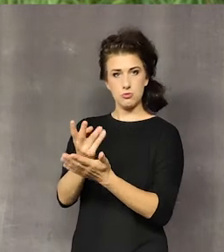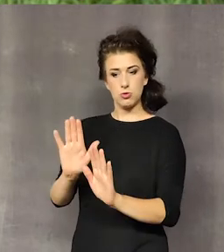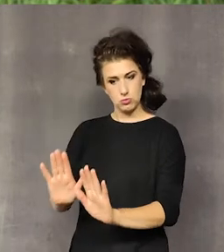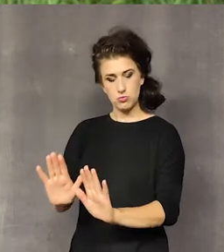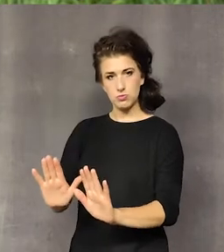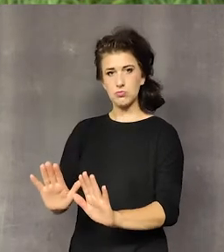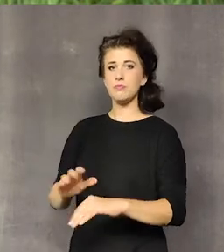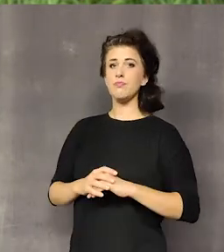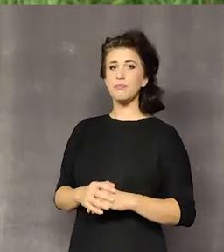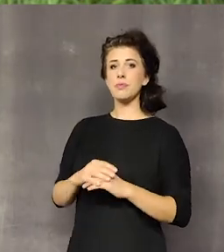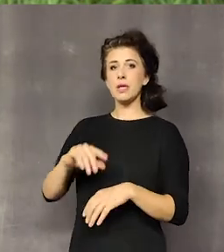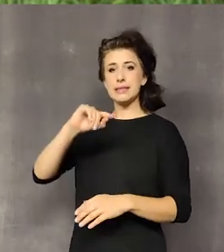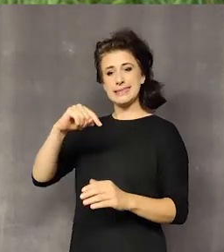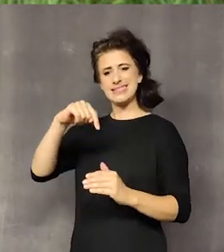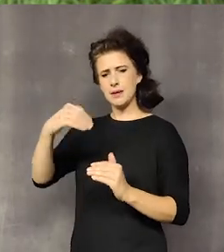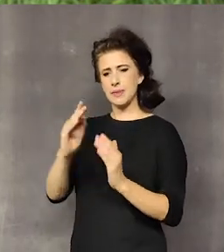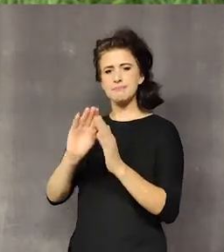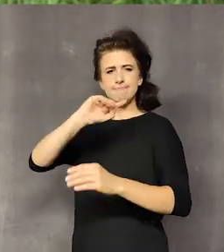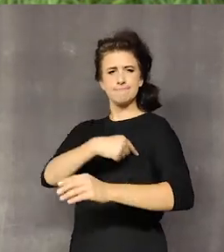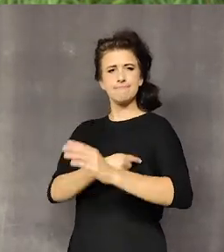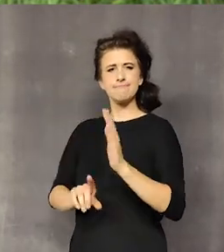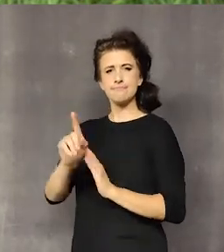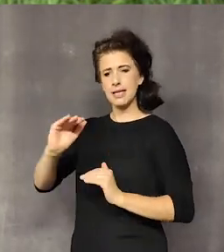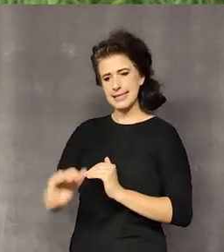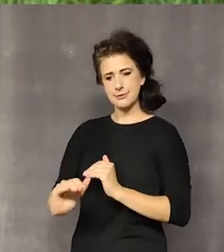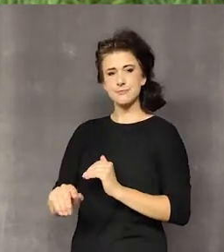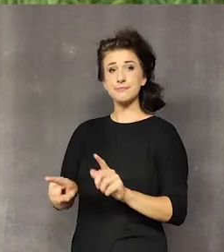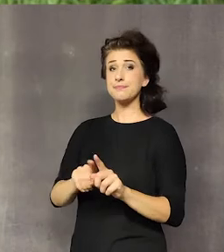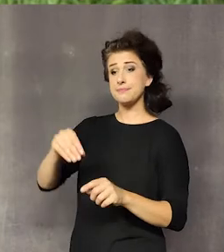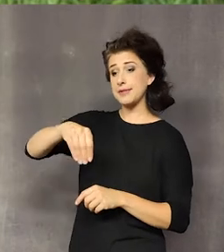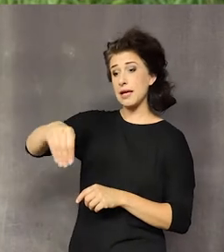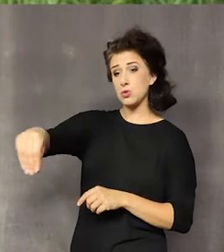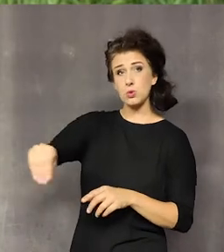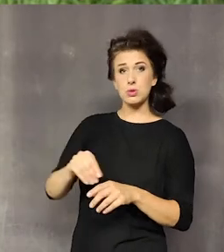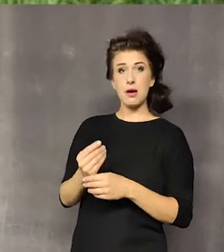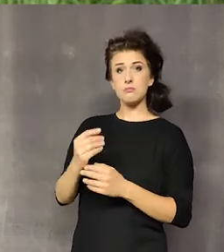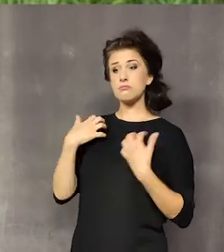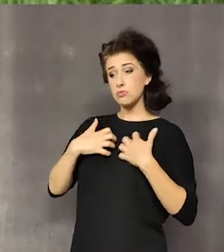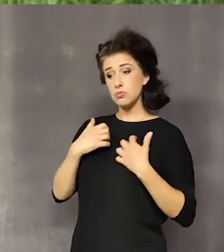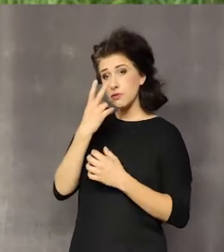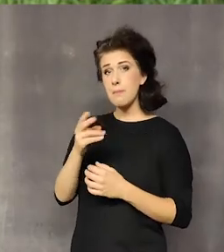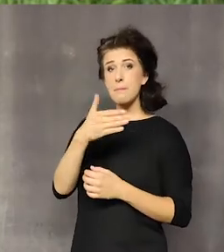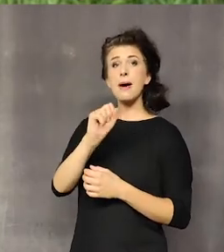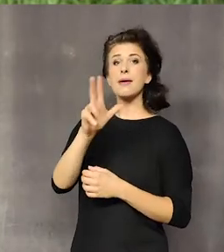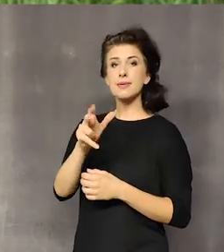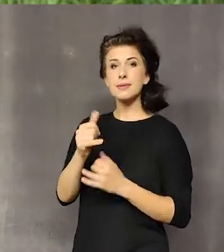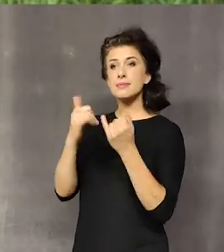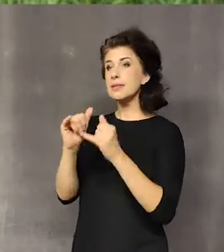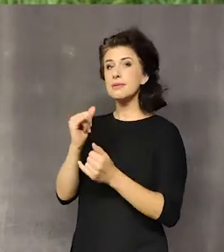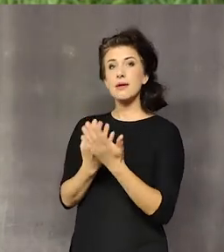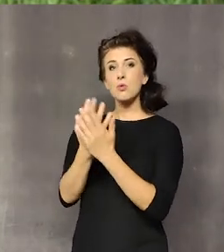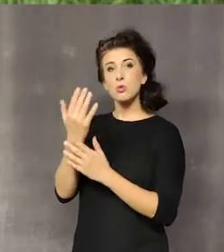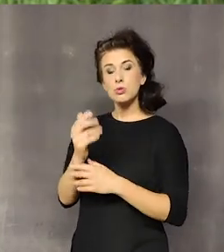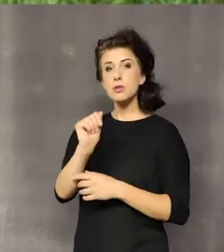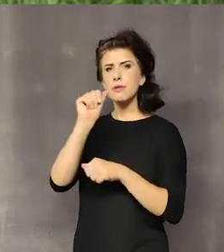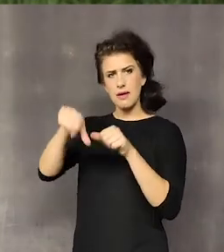Muszą poddać się jakby tej niskiej temperaturze. A niektóre nasiona, tak jak widzimy w przyrodzie na przykład maki czy inne takie rośliny, które są rośliną